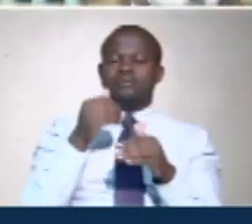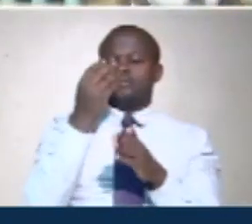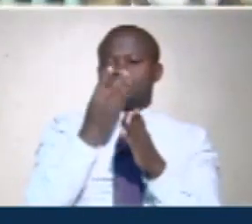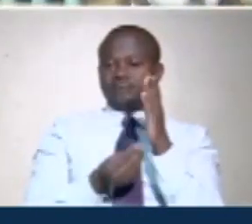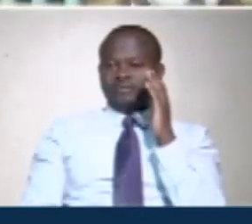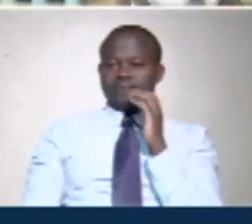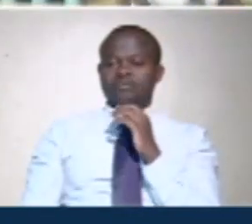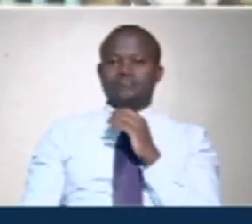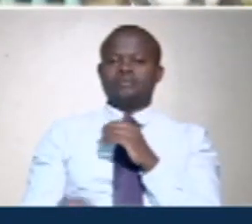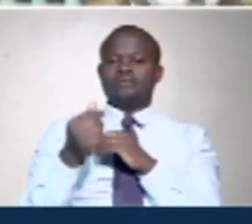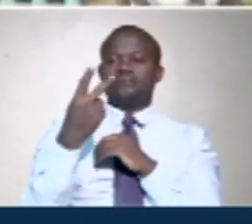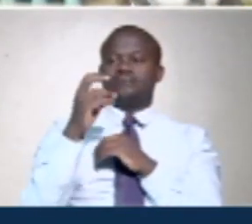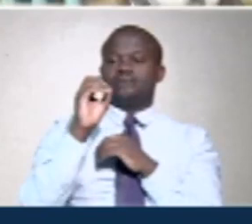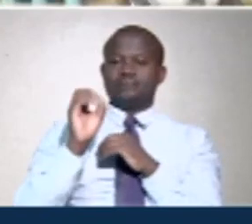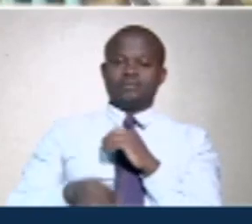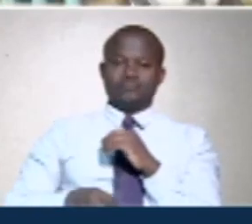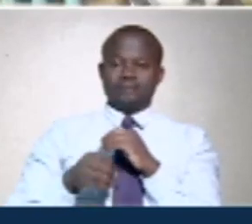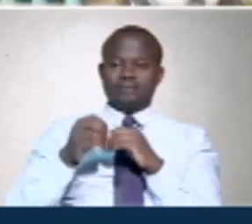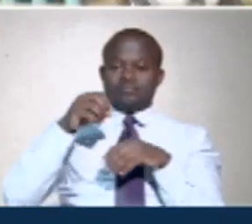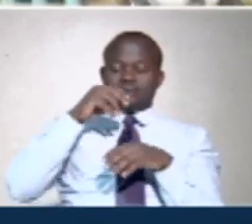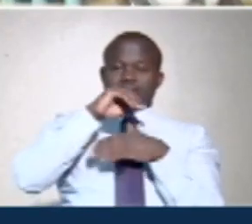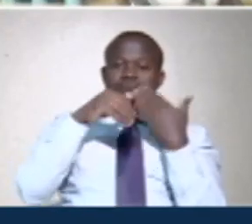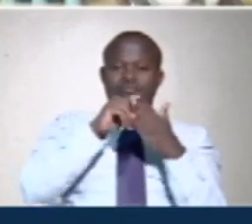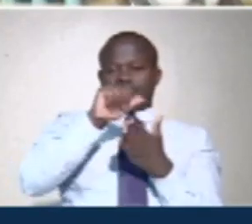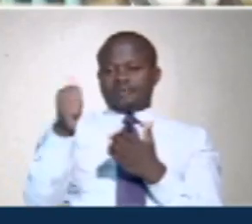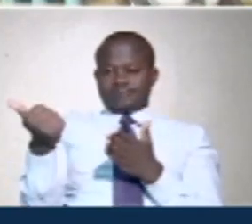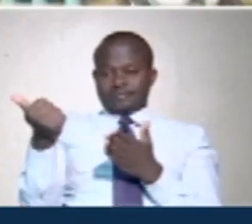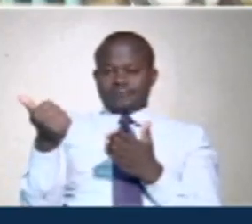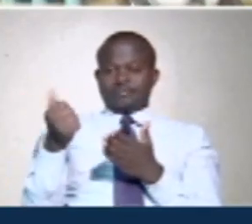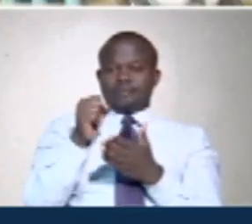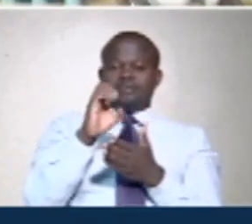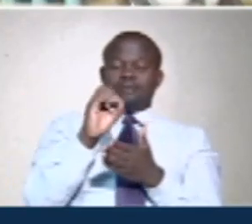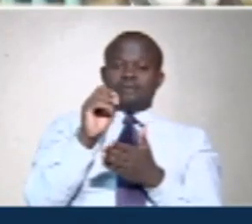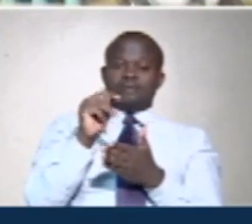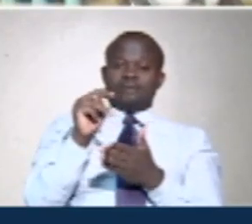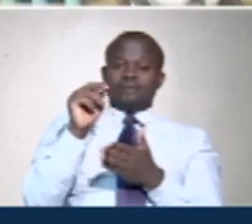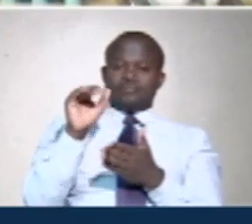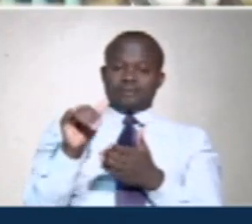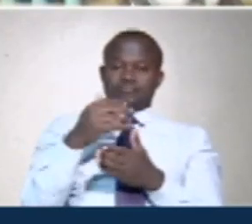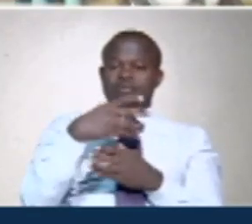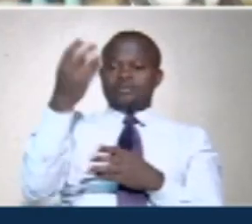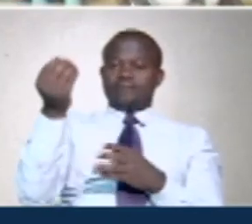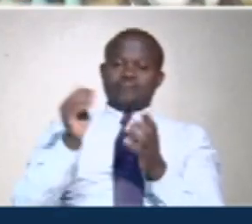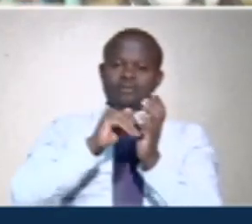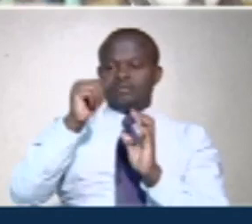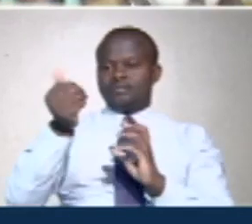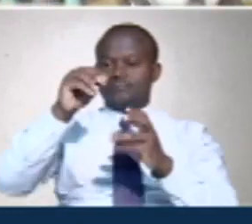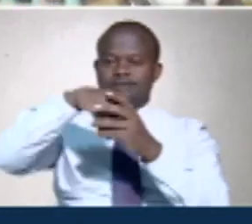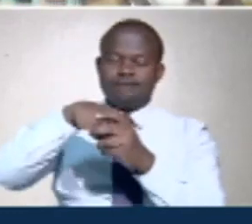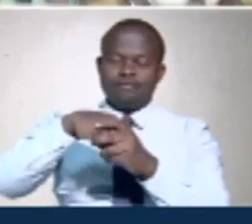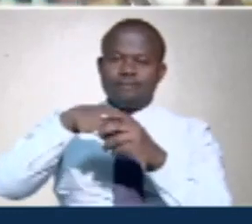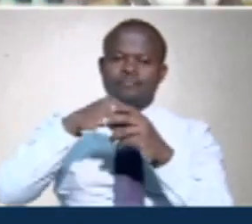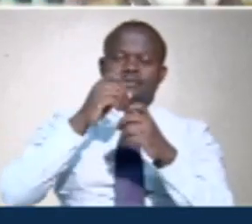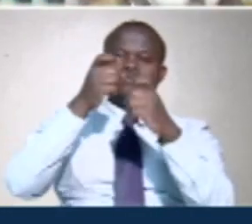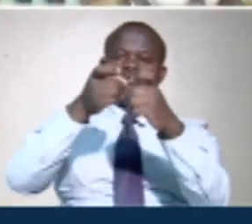amafaranga 20% andi yose sikoni ratwara andi akajya mu